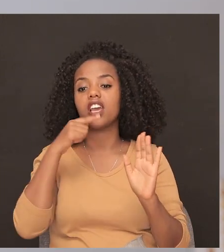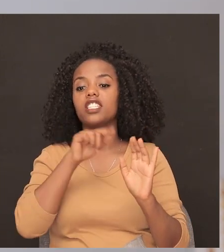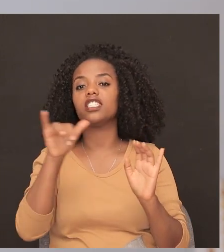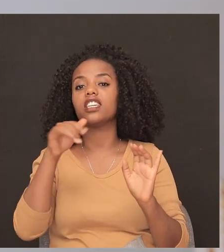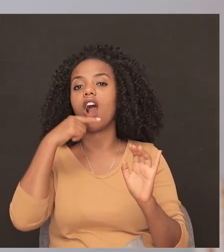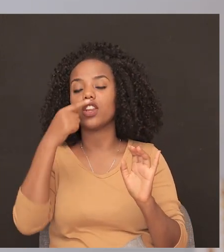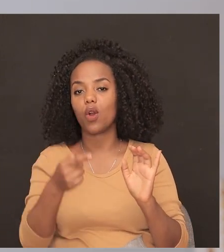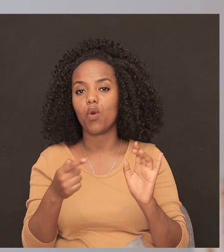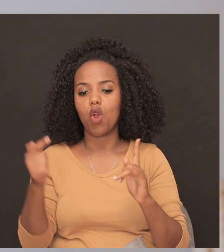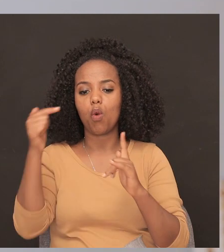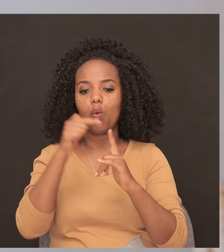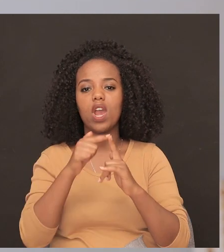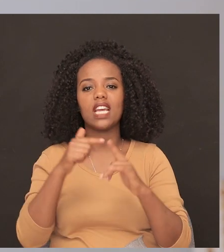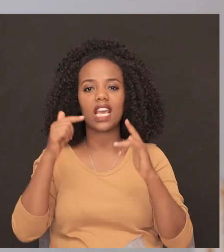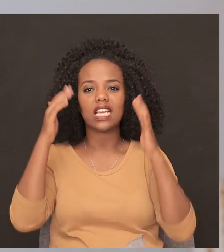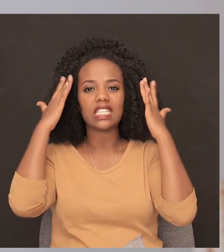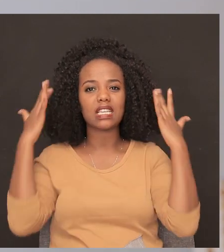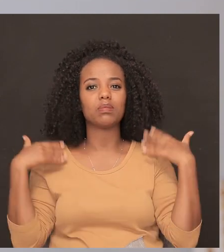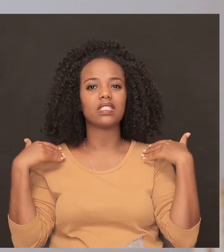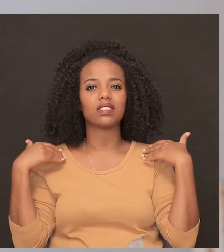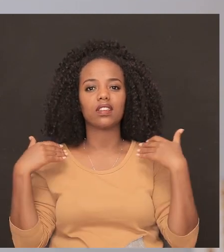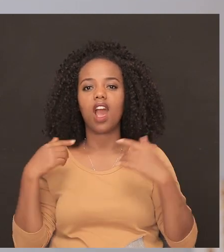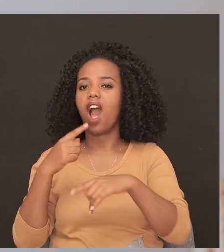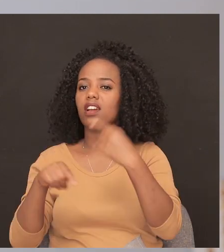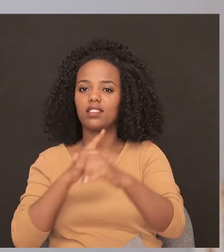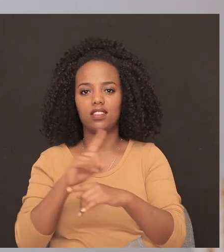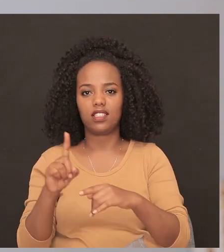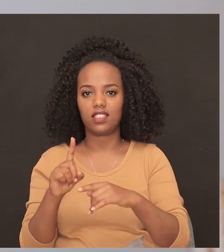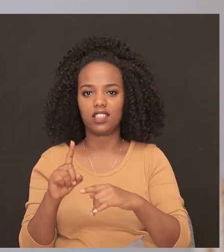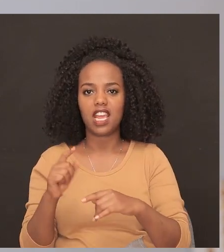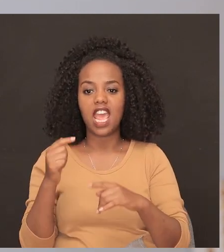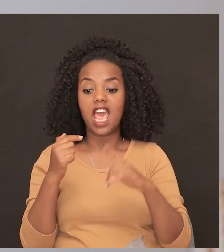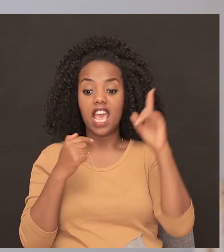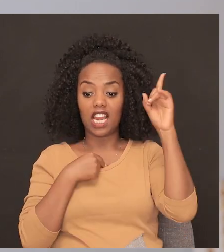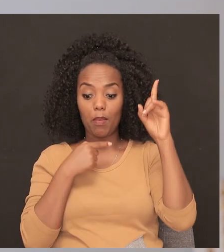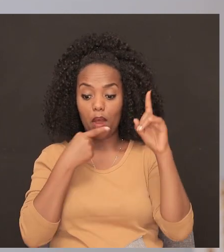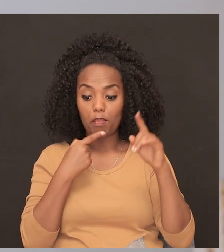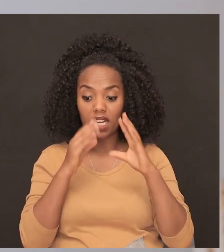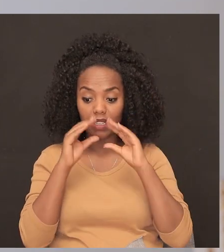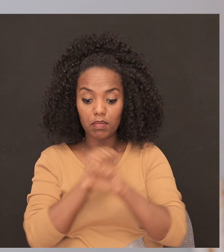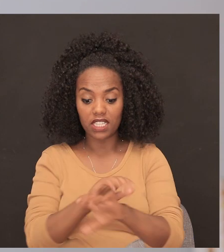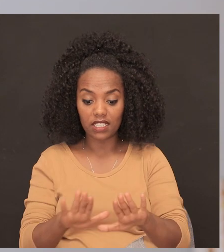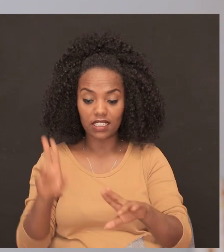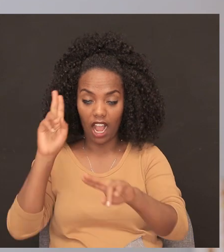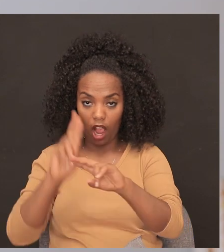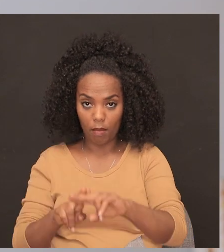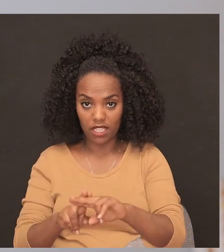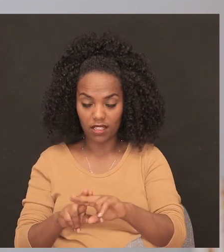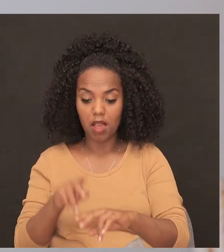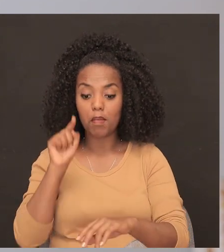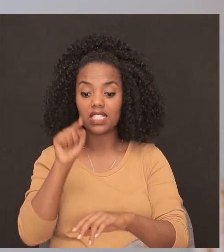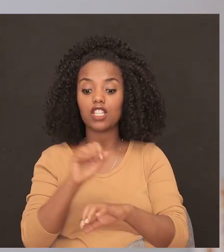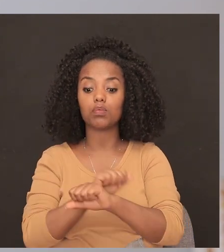አለው፣ ወደ ግብጽ አትውረድ፣ እኔ በምልህ ምድር ተቀመጥ። በዚች